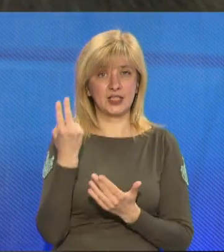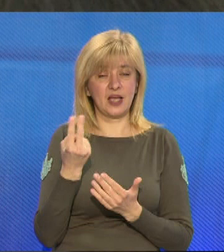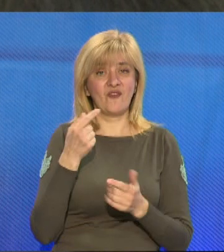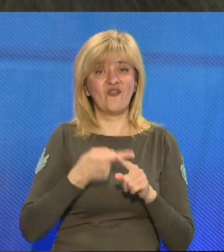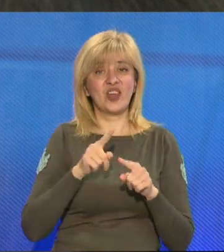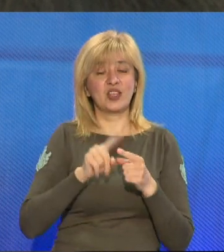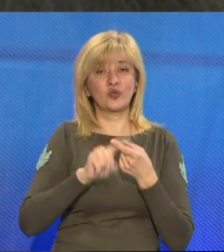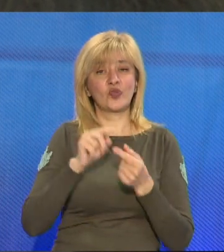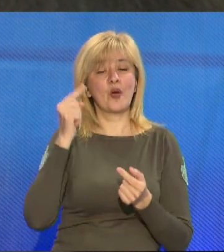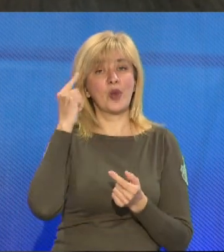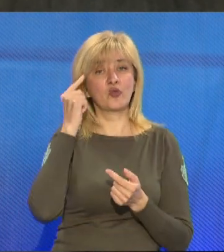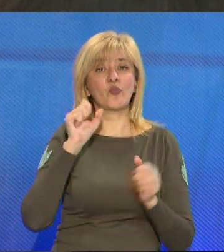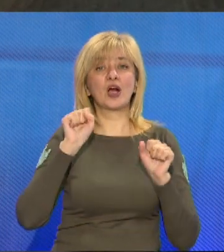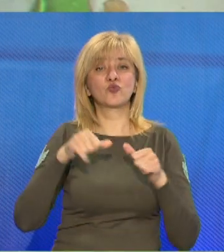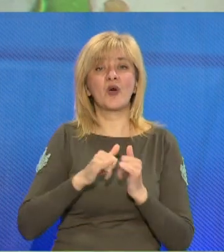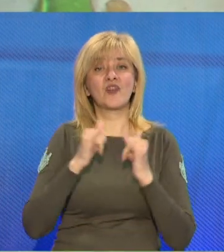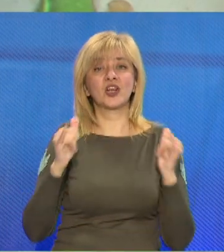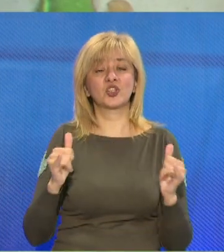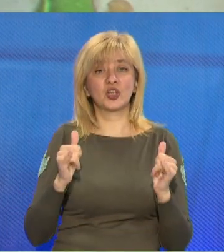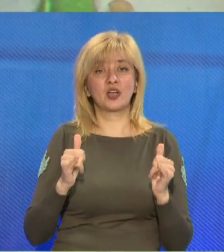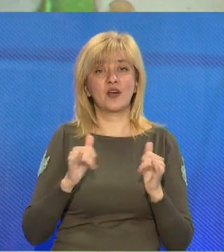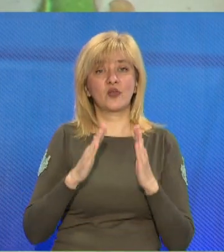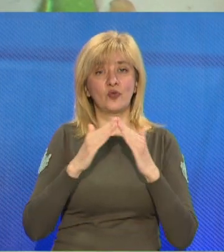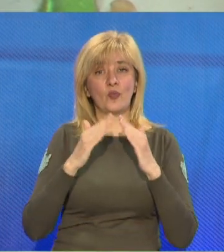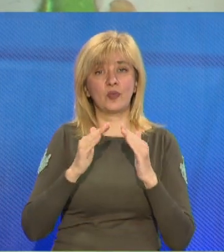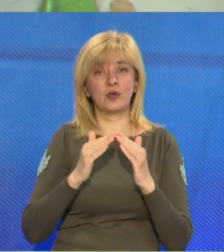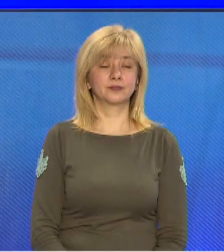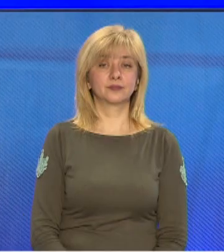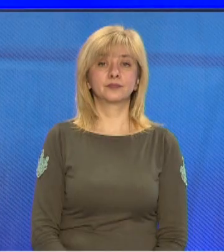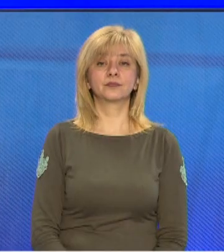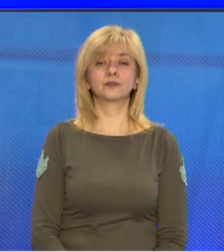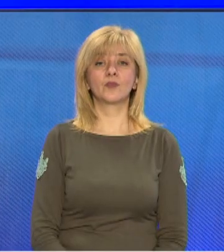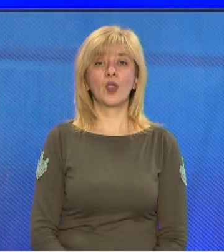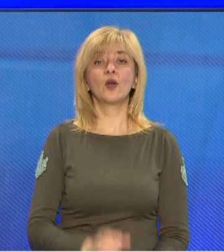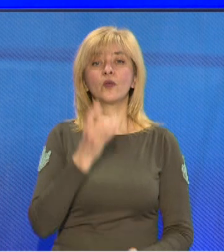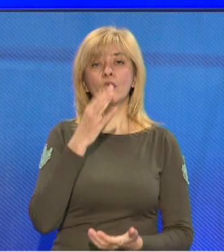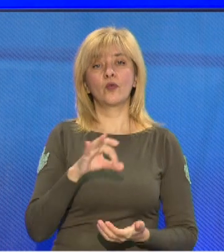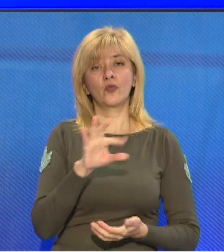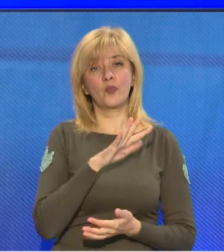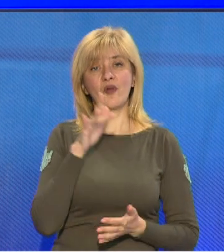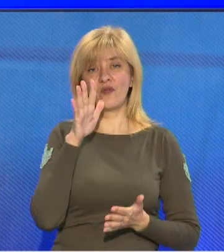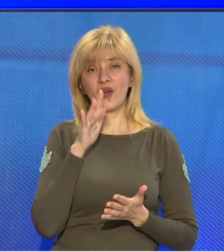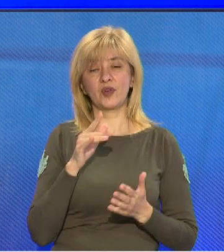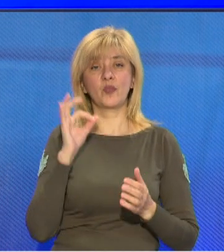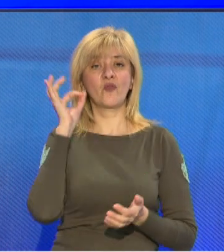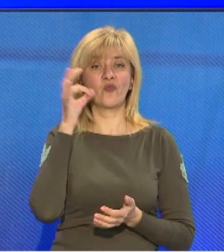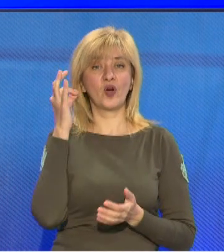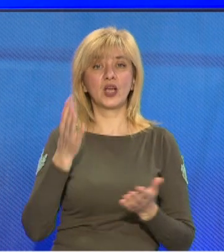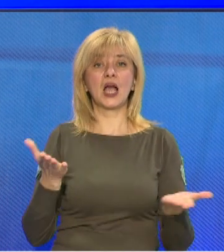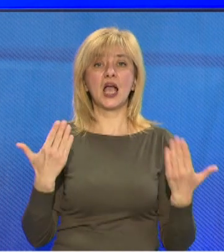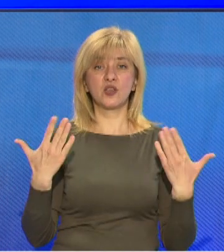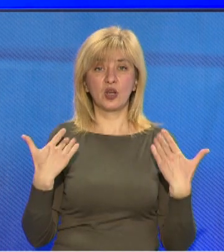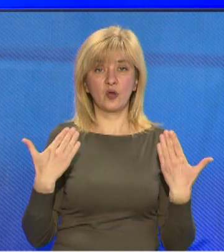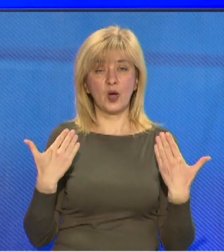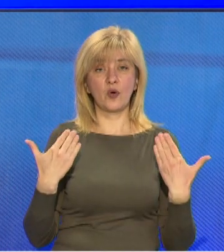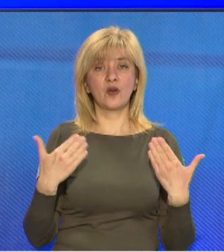прадумваюць магчымасці павелічэння квадратных метраў фермы. У Гродзенскай вобласці ў час восеньскіх